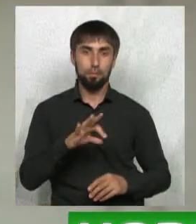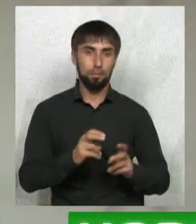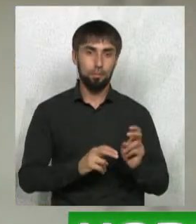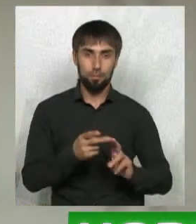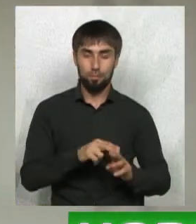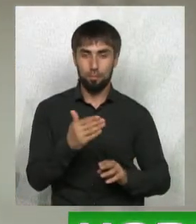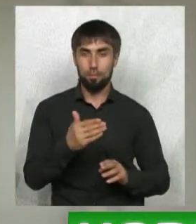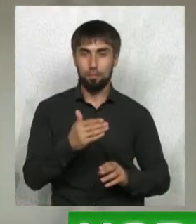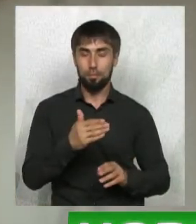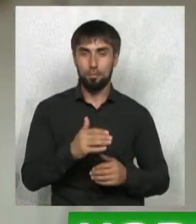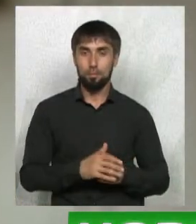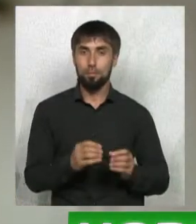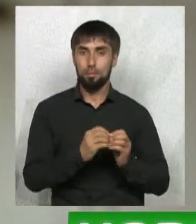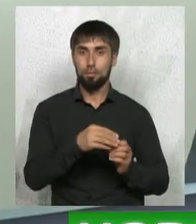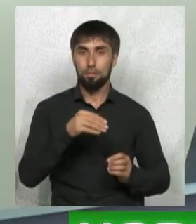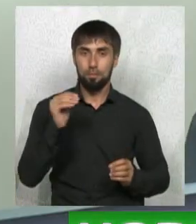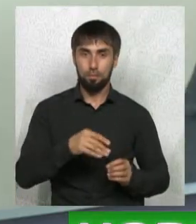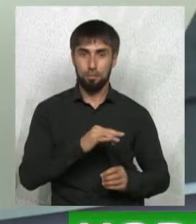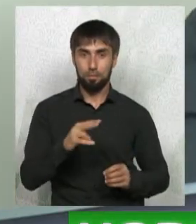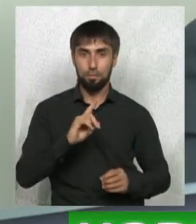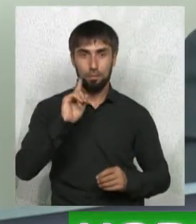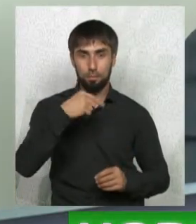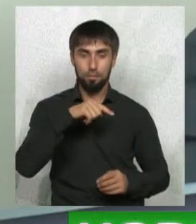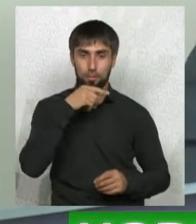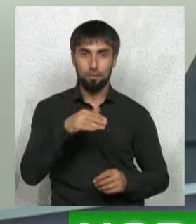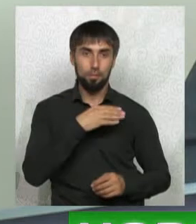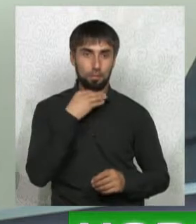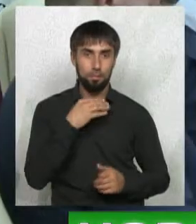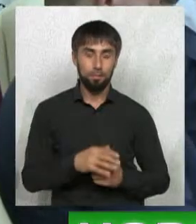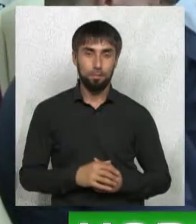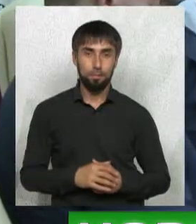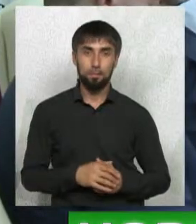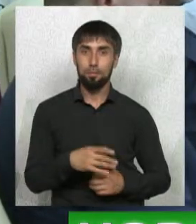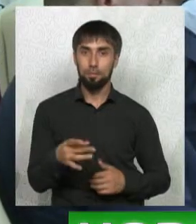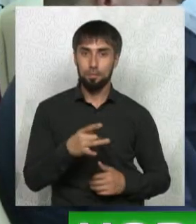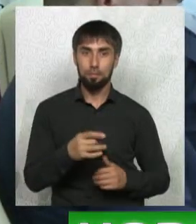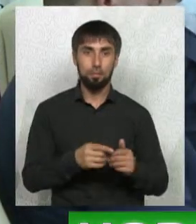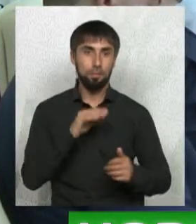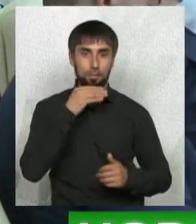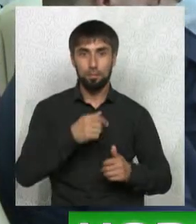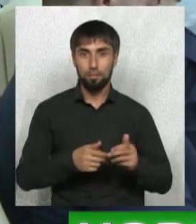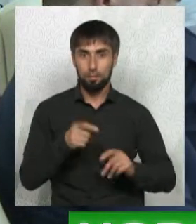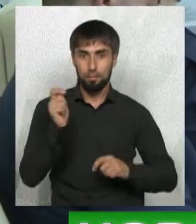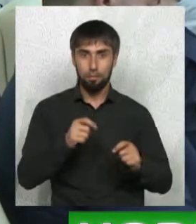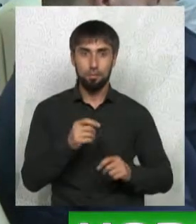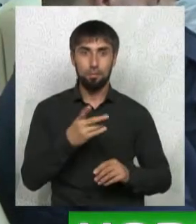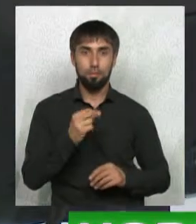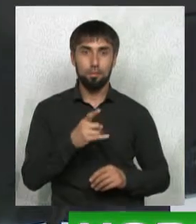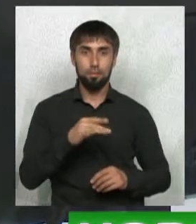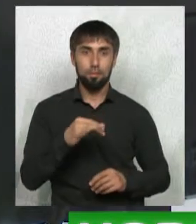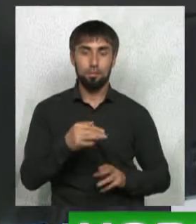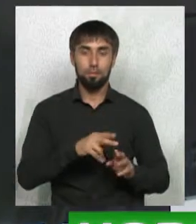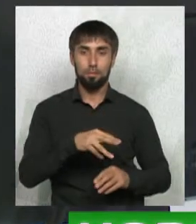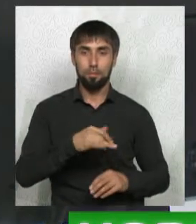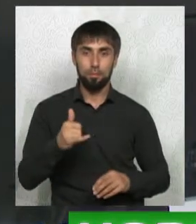производству 10 тысяч тонн в год мяса индейки. Республиканский экономический форум в стенах научной библиотеки